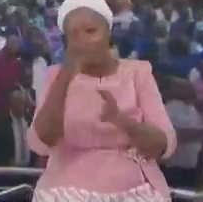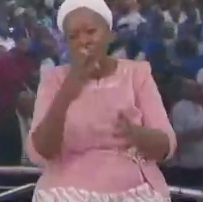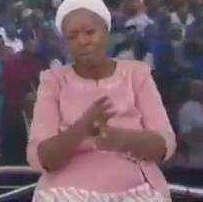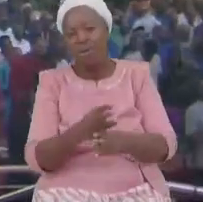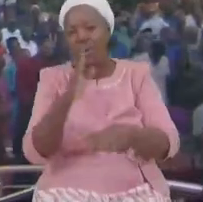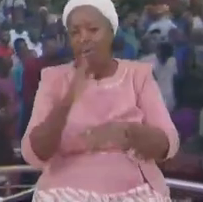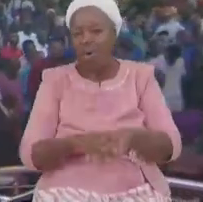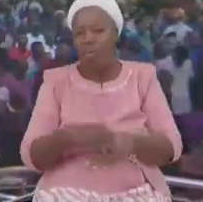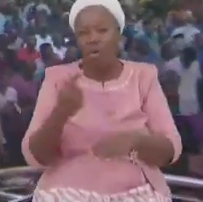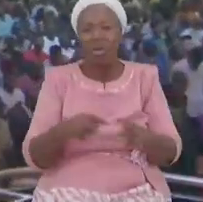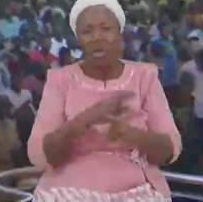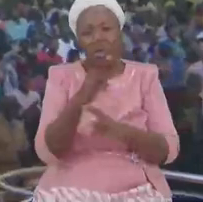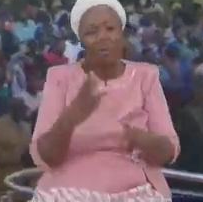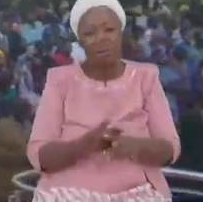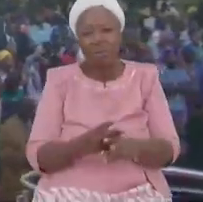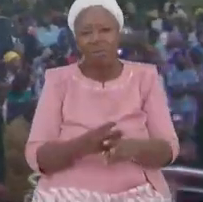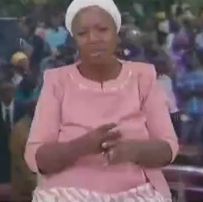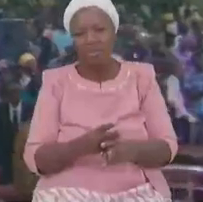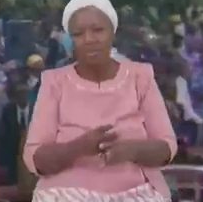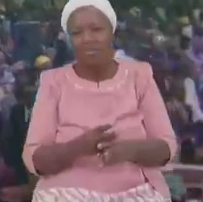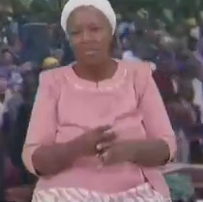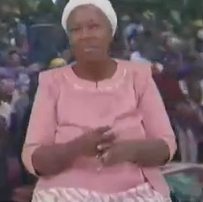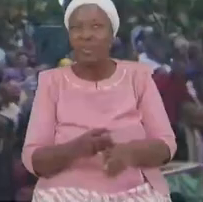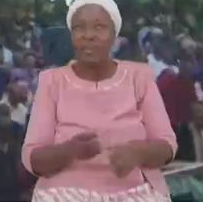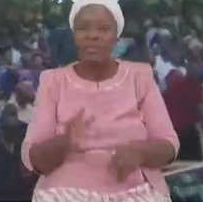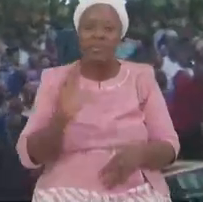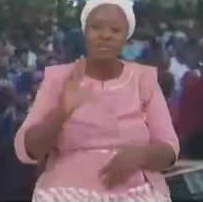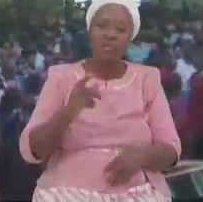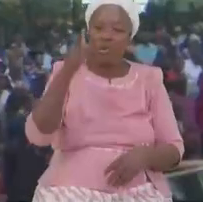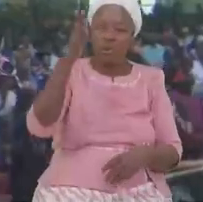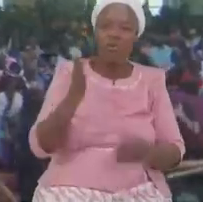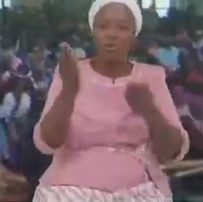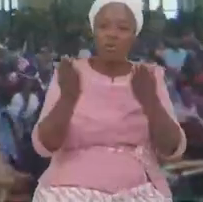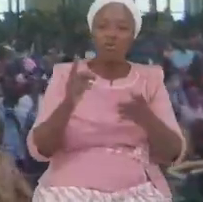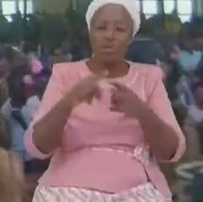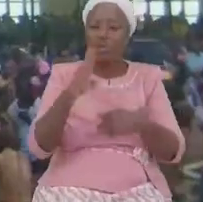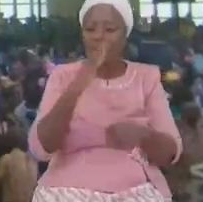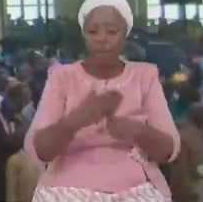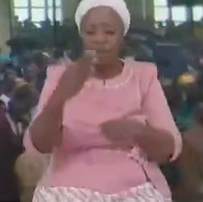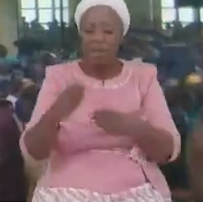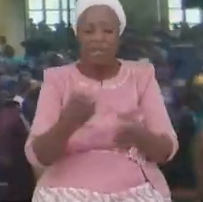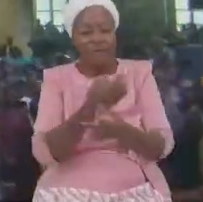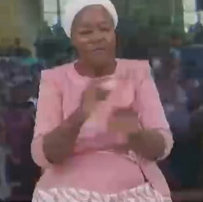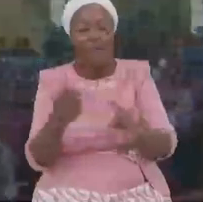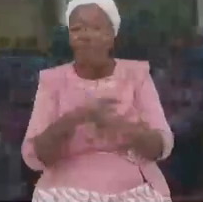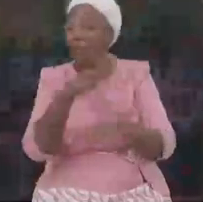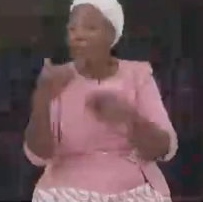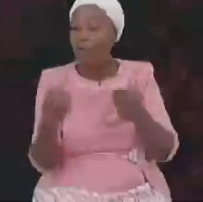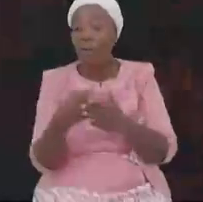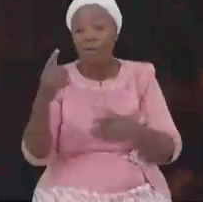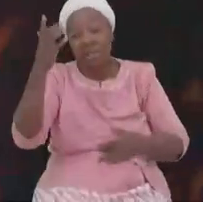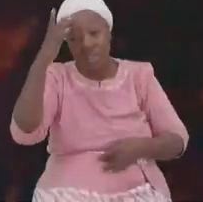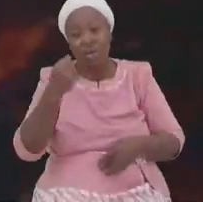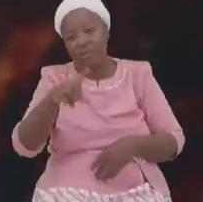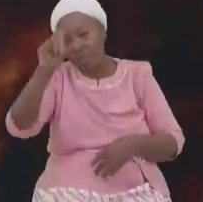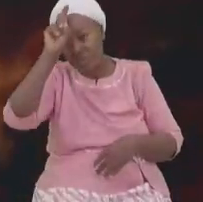sont sur les gens du monde. Il veut que tu sois totalement libre de toutes les maladies d'Égypte, de toutes